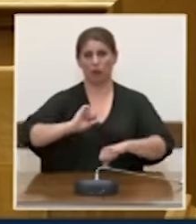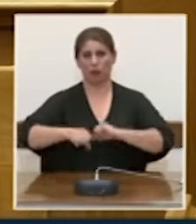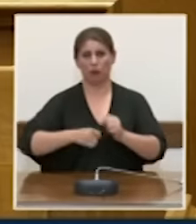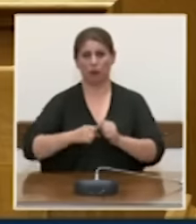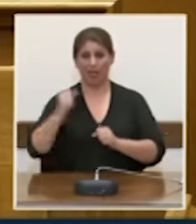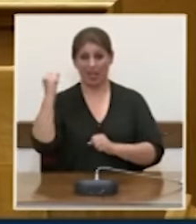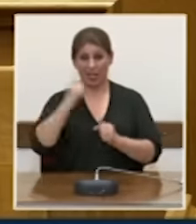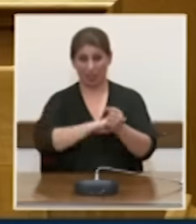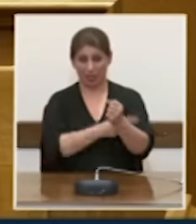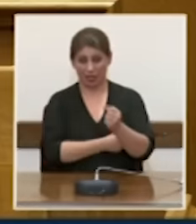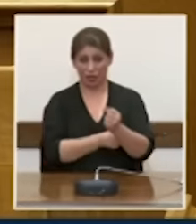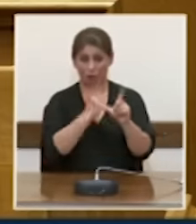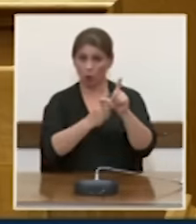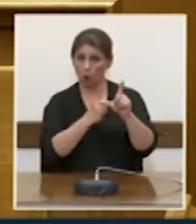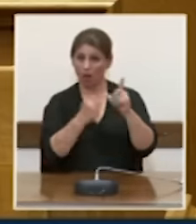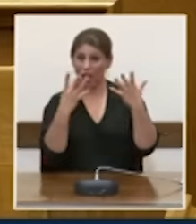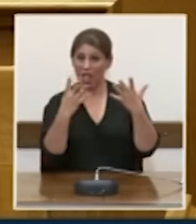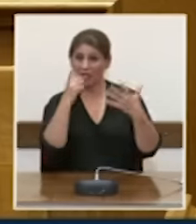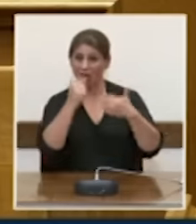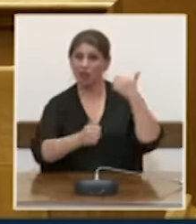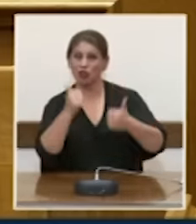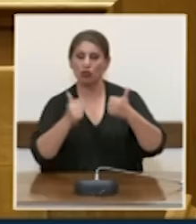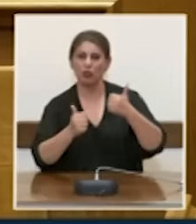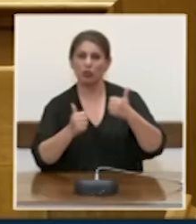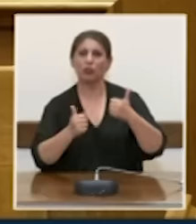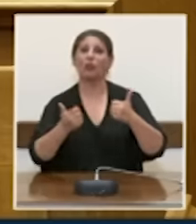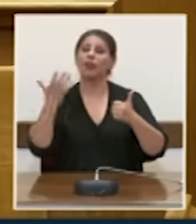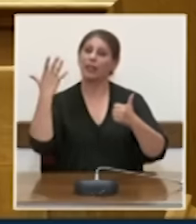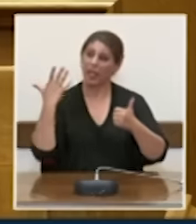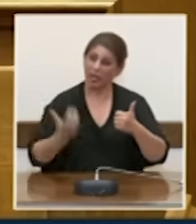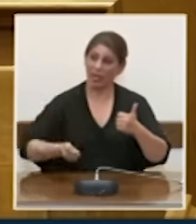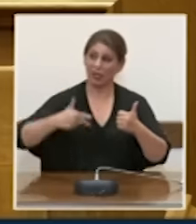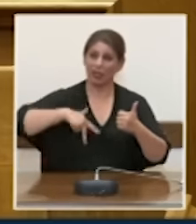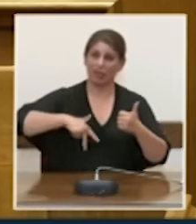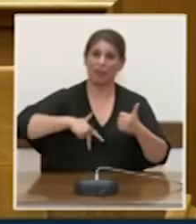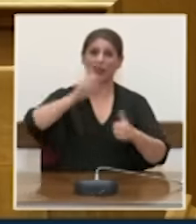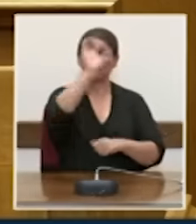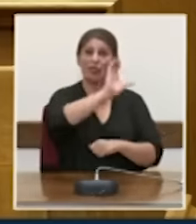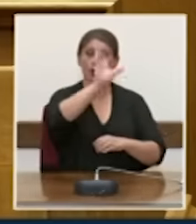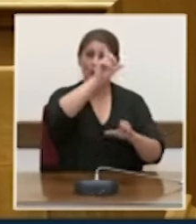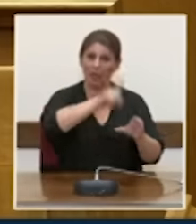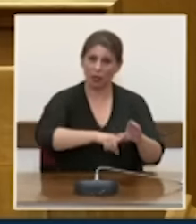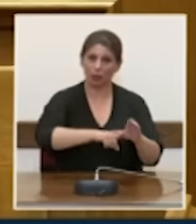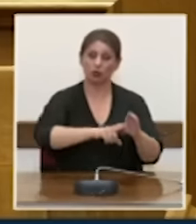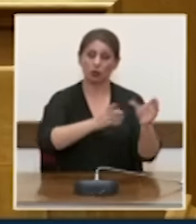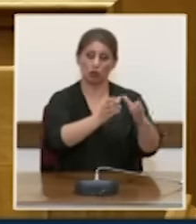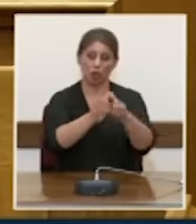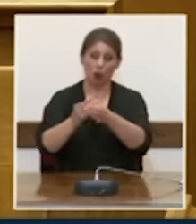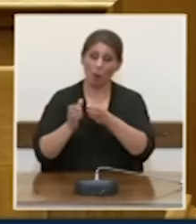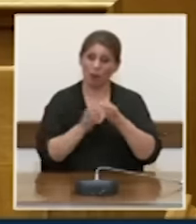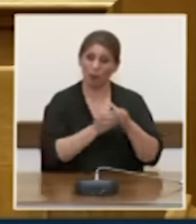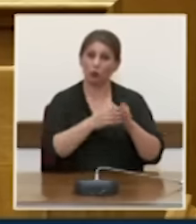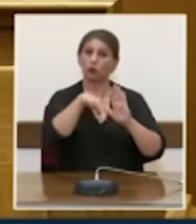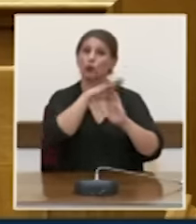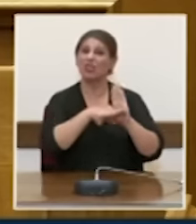στις 9 του Ιούνιου για να πάρει η κυβέρνηση, η Ευρωπαϊκή Ένωση, τα κόμματά τους, το σύστημά